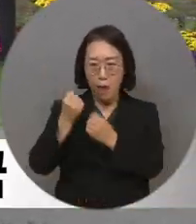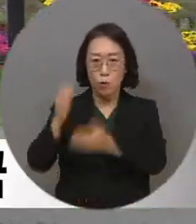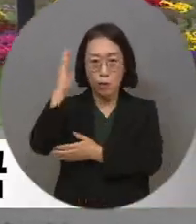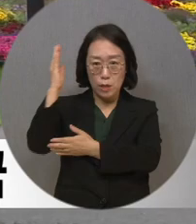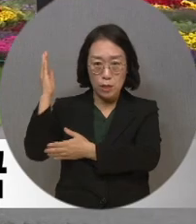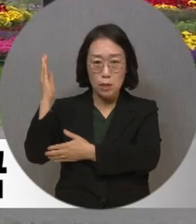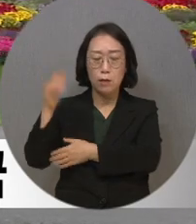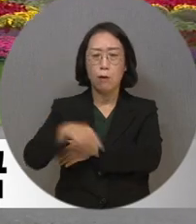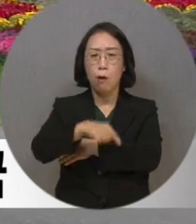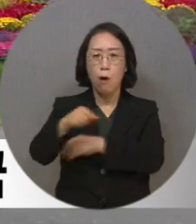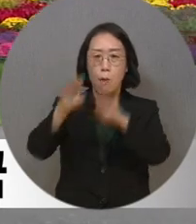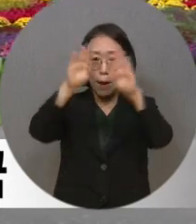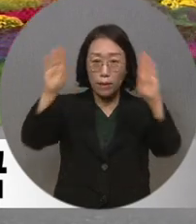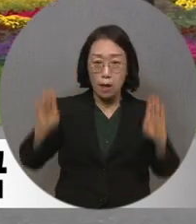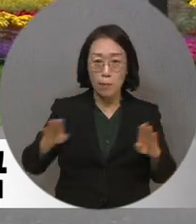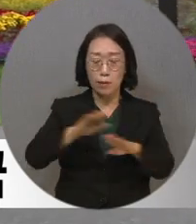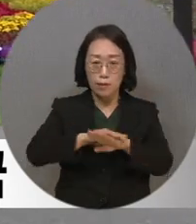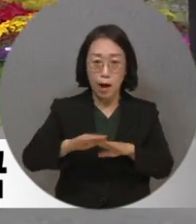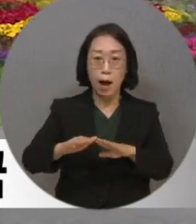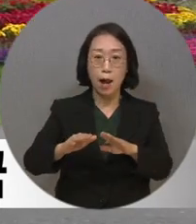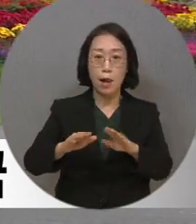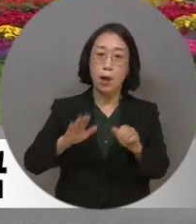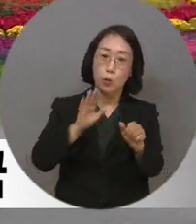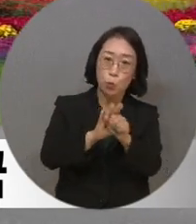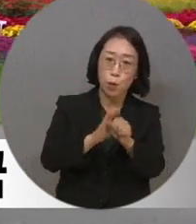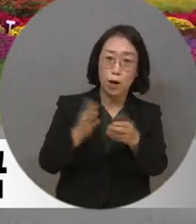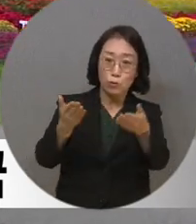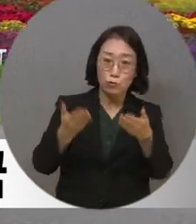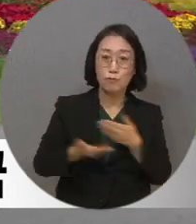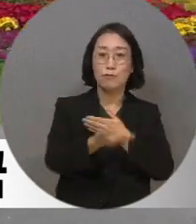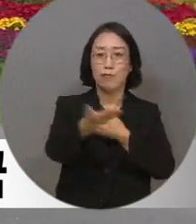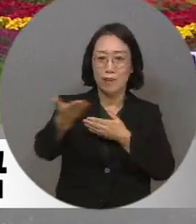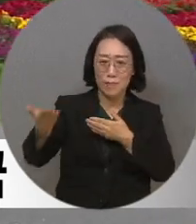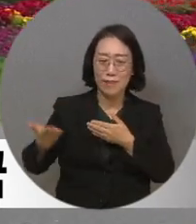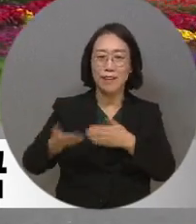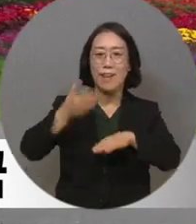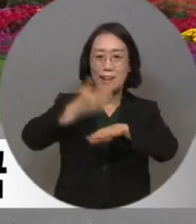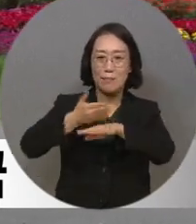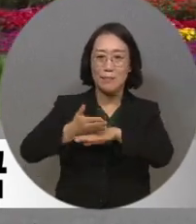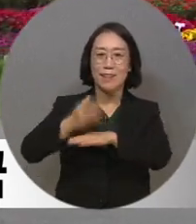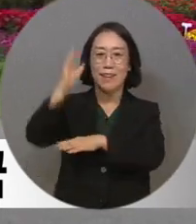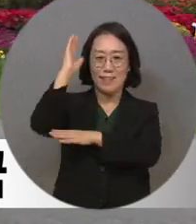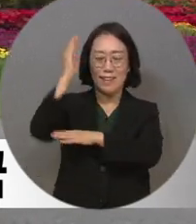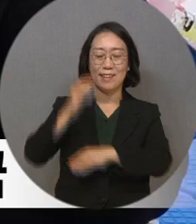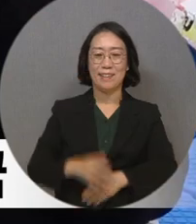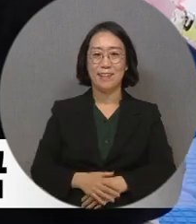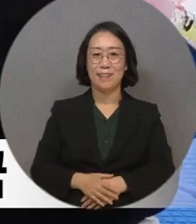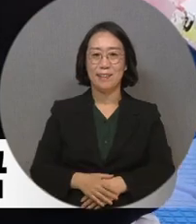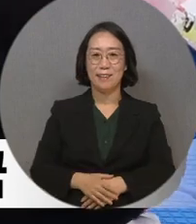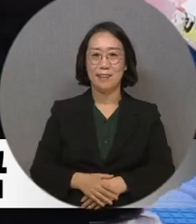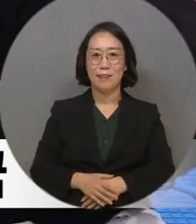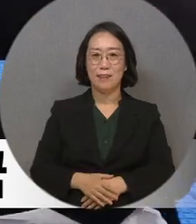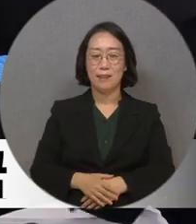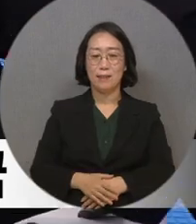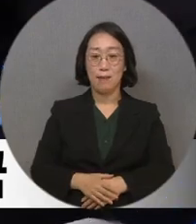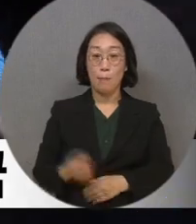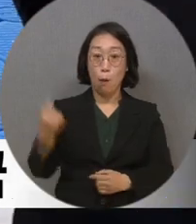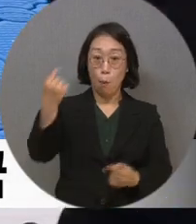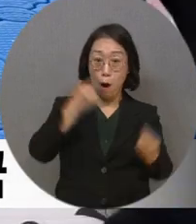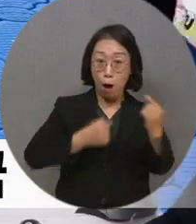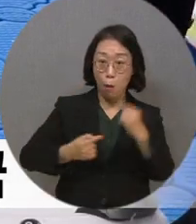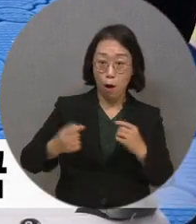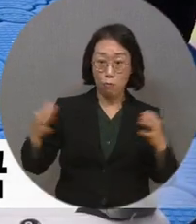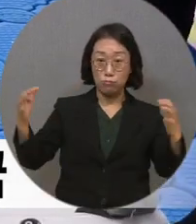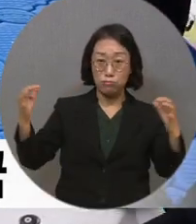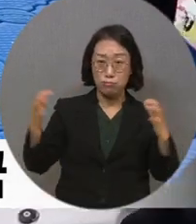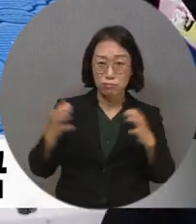활동하며 박람회 성공 개최를 지지해준 시민들에게 감사를 전했습니다. 소비 인구가 몰리며 도심